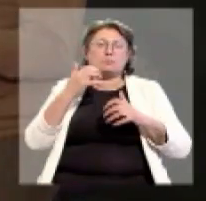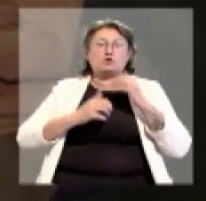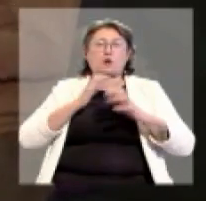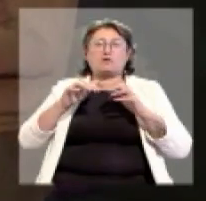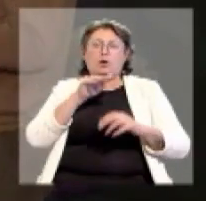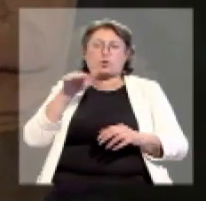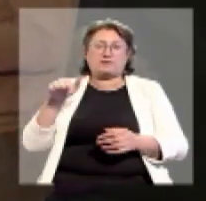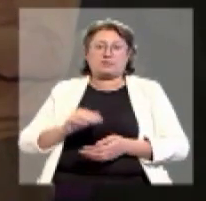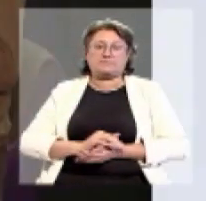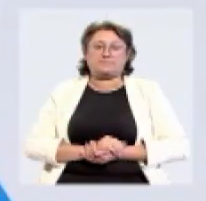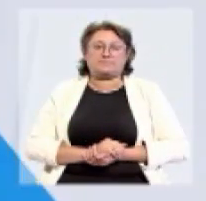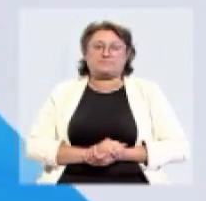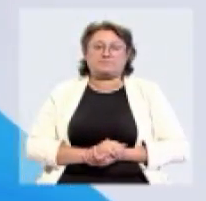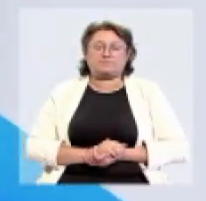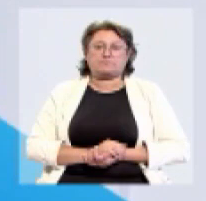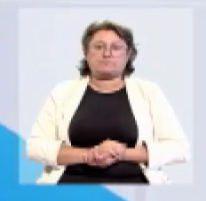международного уровня.